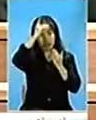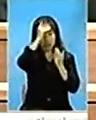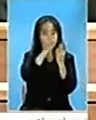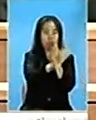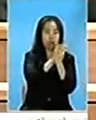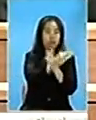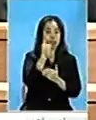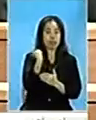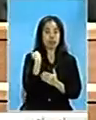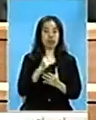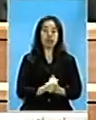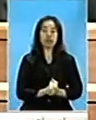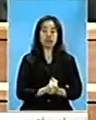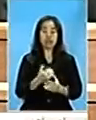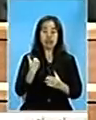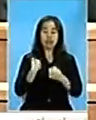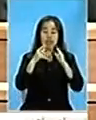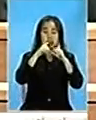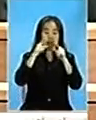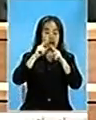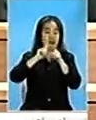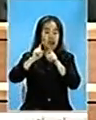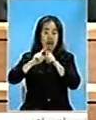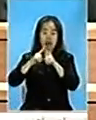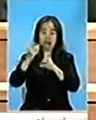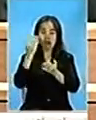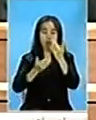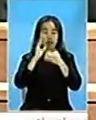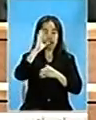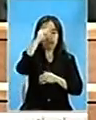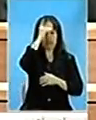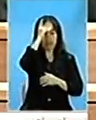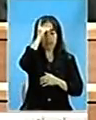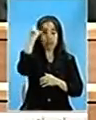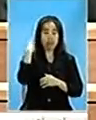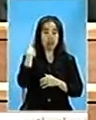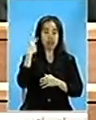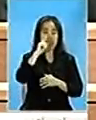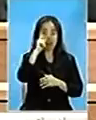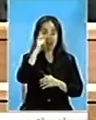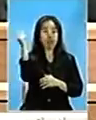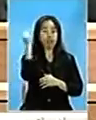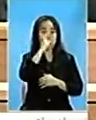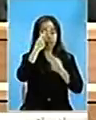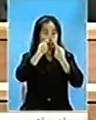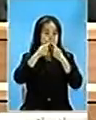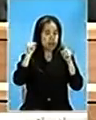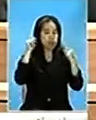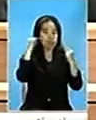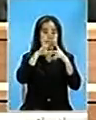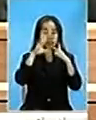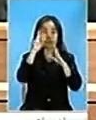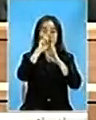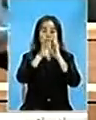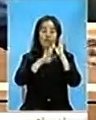กสิ่งต่างๆที่เป็นสิ่งที่เป็นแปลกปลอมของระบบประชาธิปไตยแม้เข